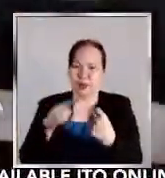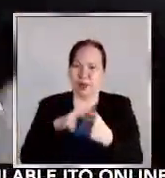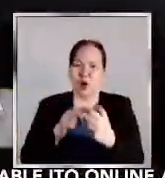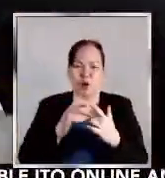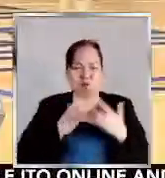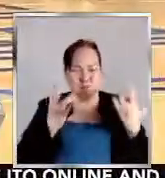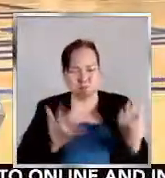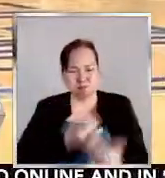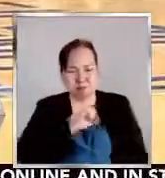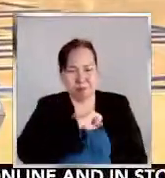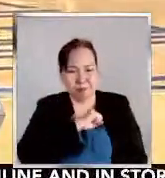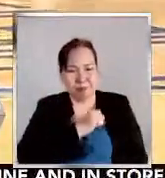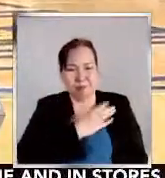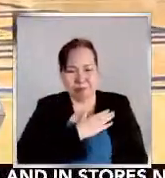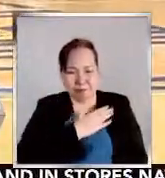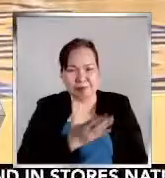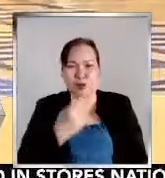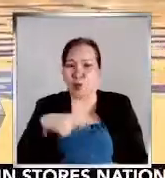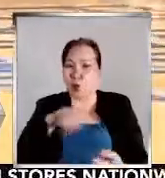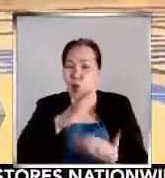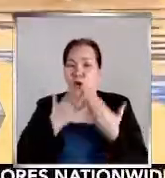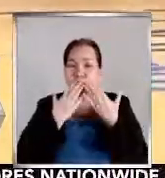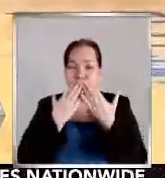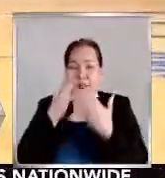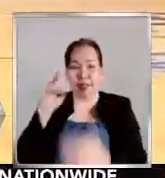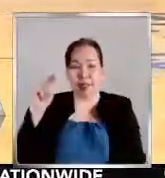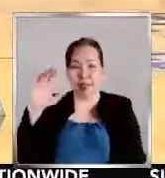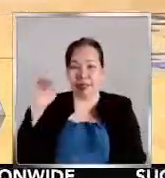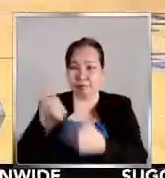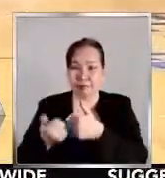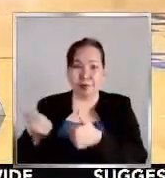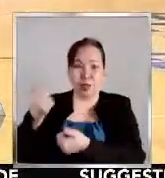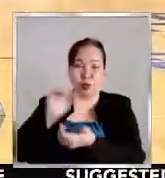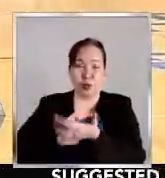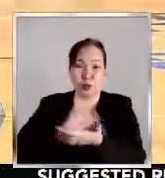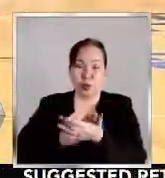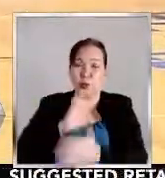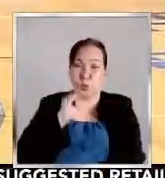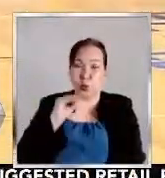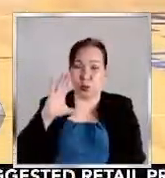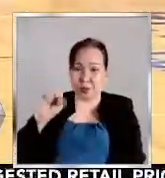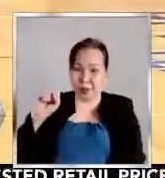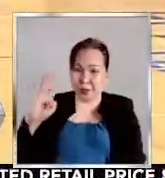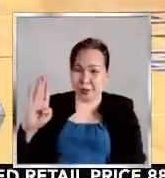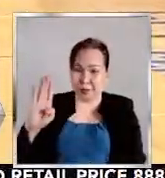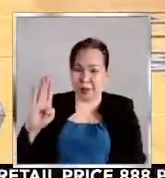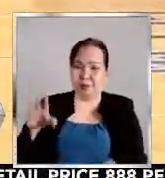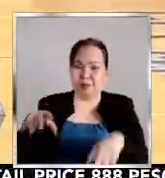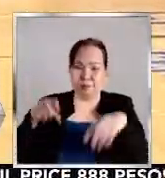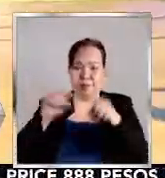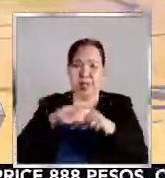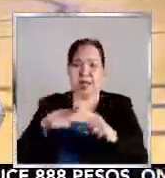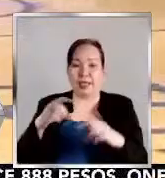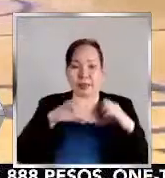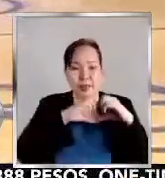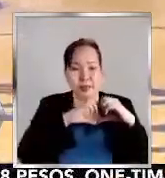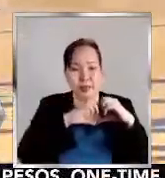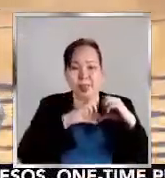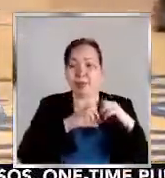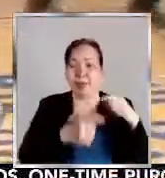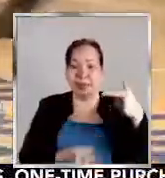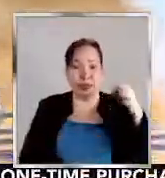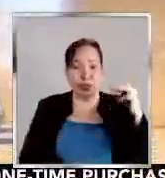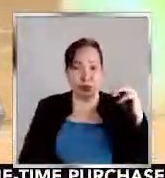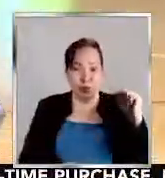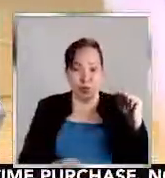ng NCAA Season 97 host school na De La Salle College of St. Benilde at GMA Network sa pangunguna ng synergy